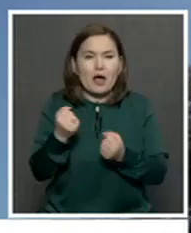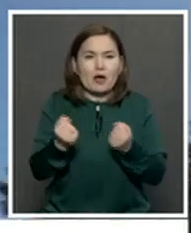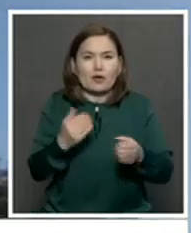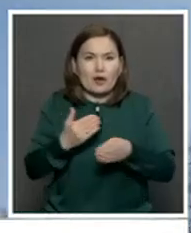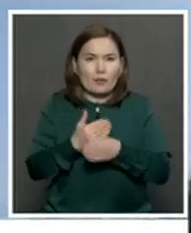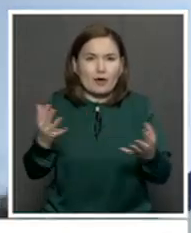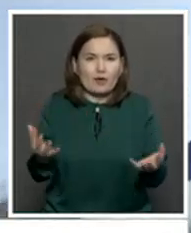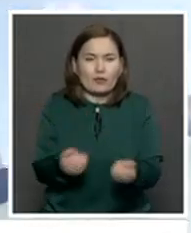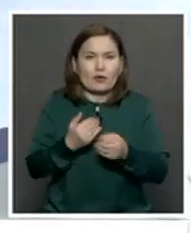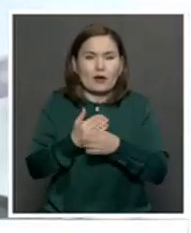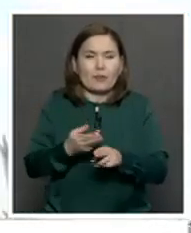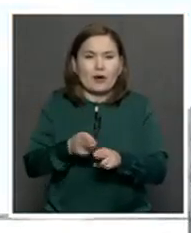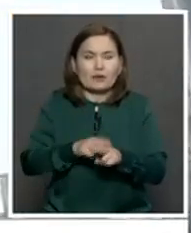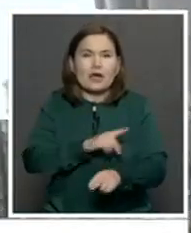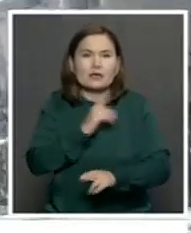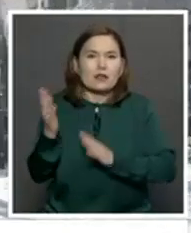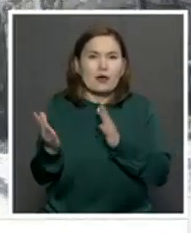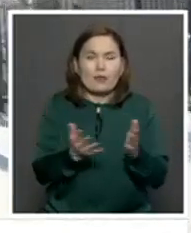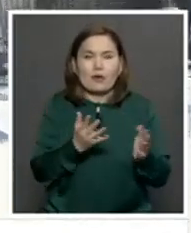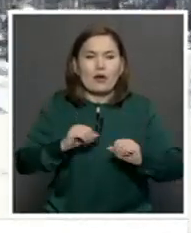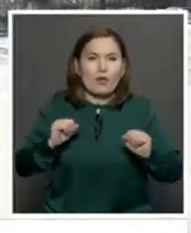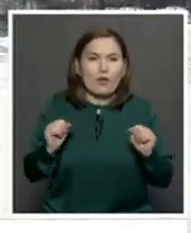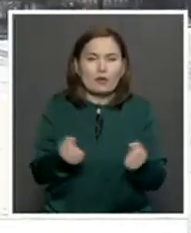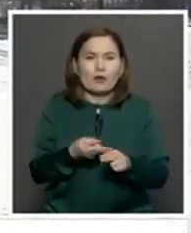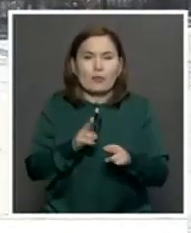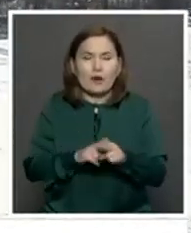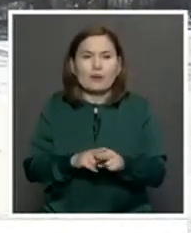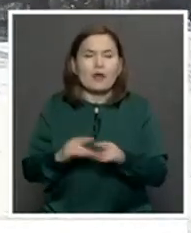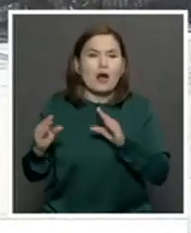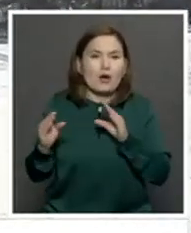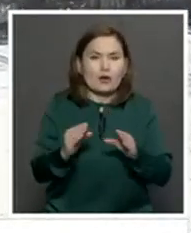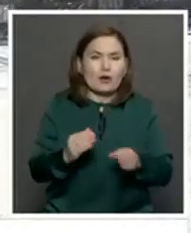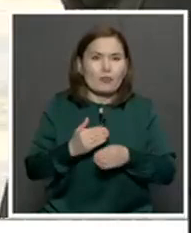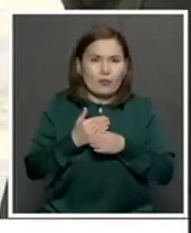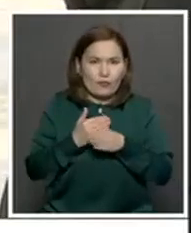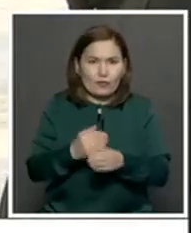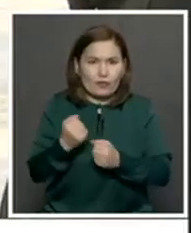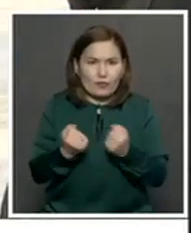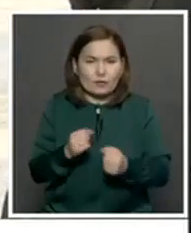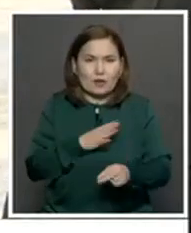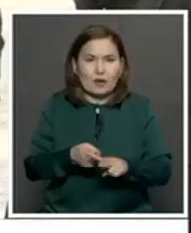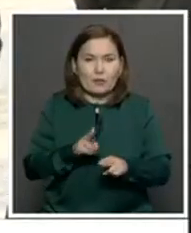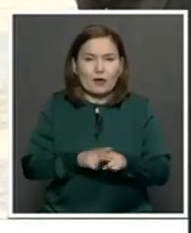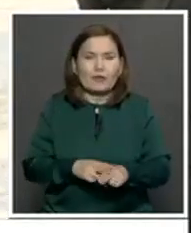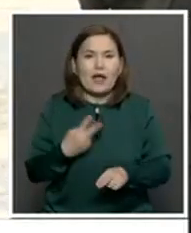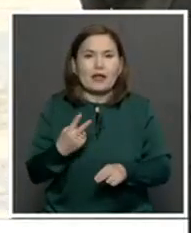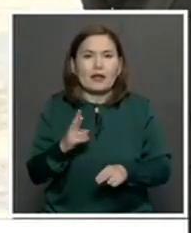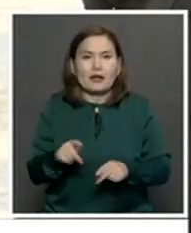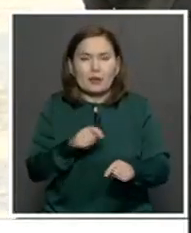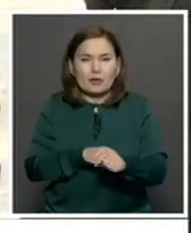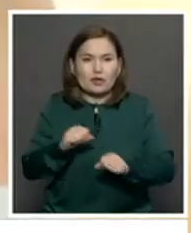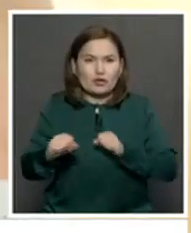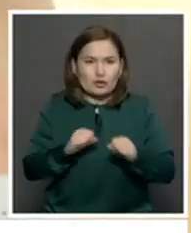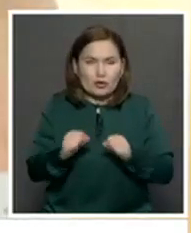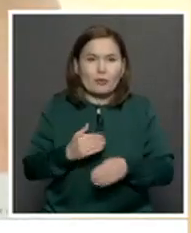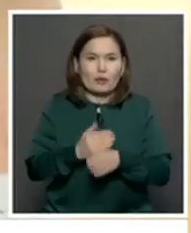боран күшейіп, бағытты байқау мүмкін болмағандықтан он шақты көліктің алдына жүгіруге тура келді дейді өзі. Осылайша 2 шақырым жүгіріпті.